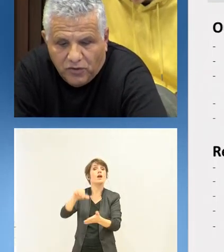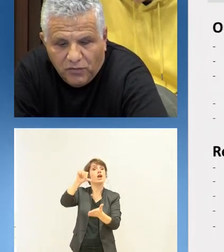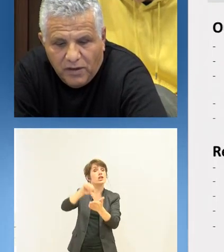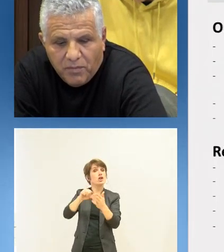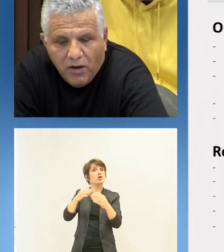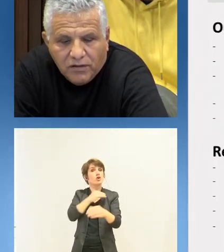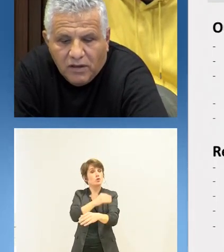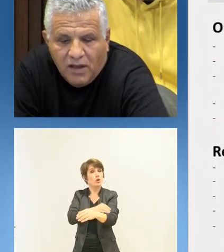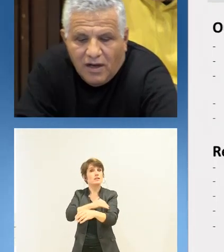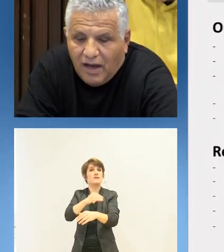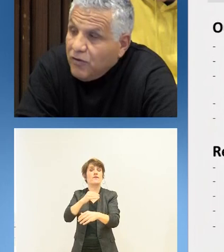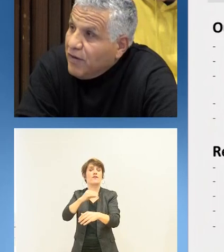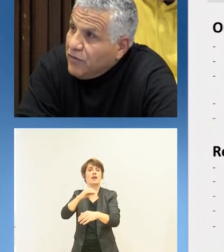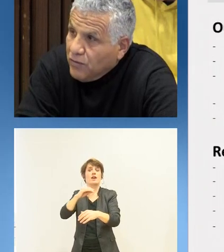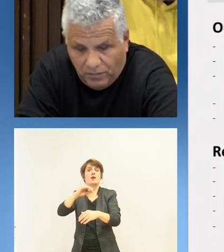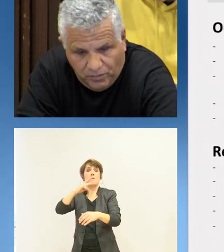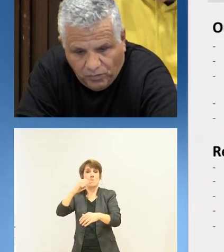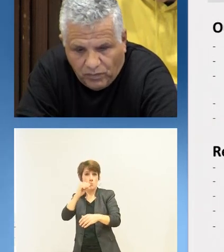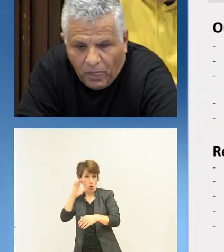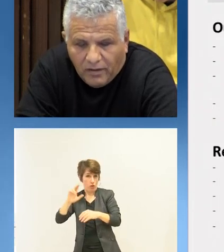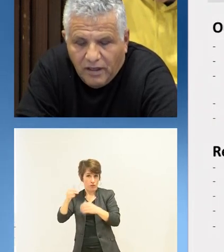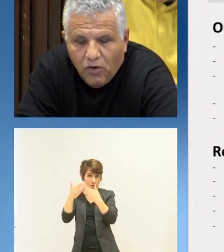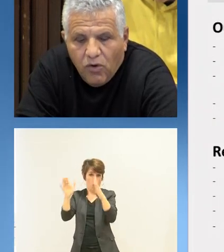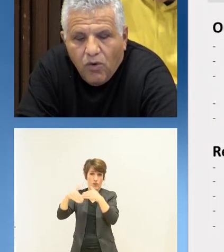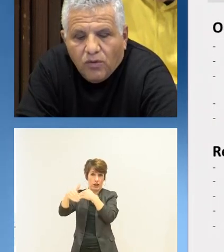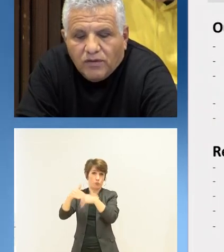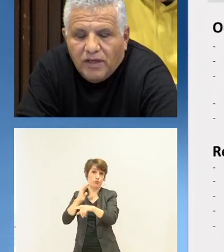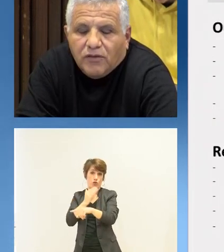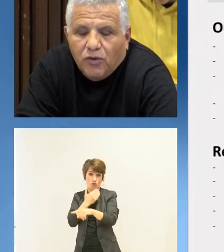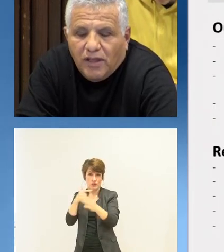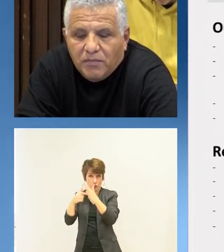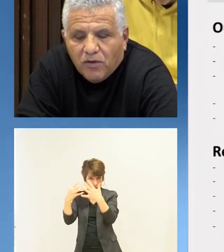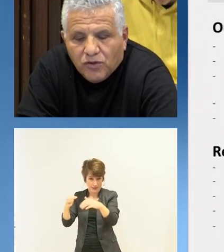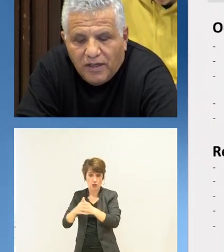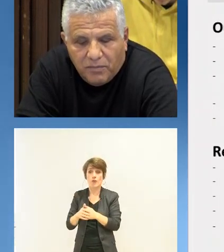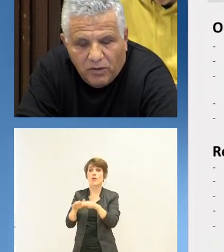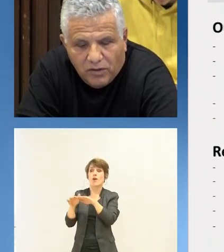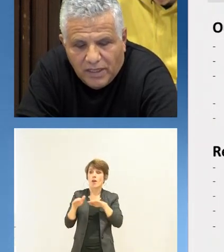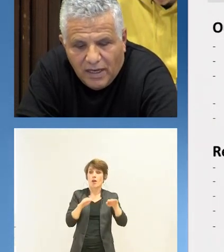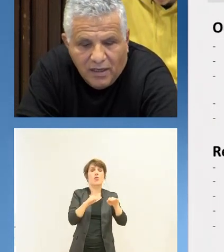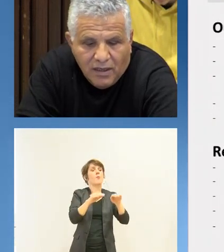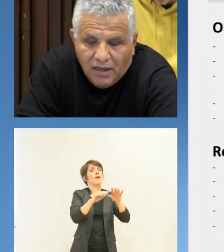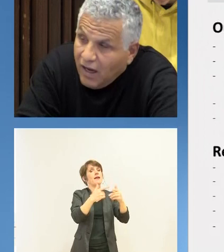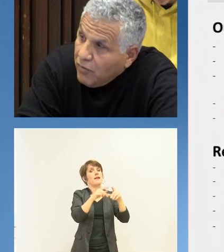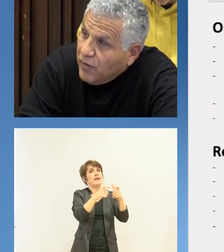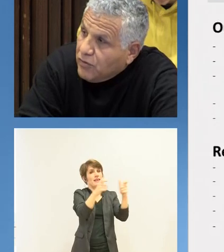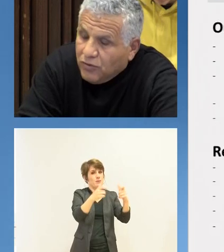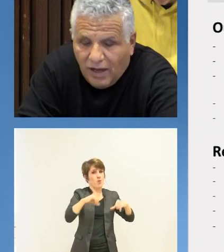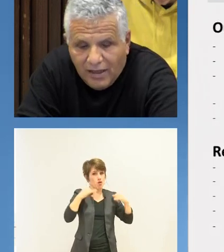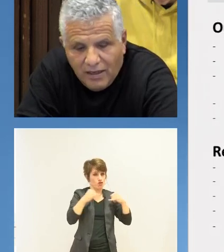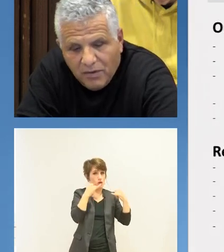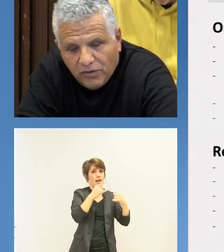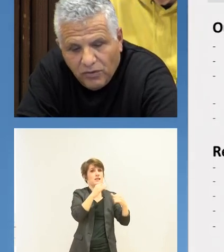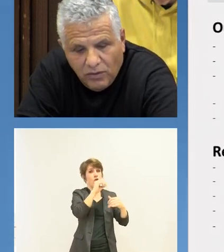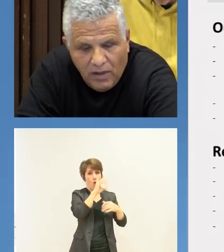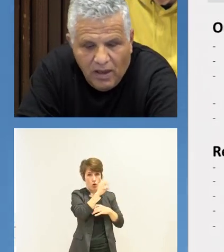jean philippe mothe la rénovation des locaux dick de l'équipement jeunesse paul koek à la réouverture de